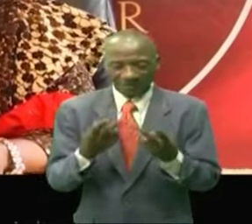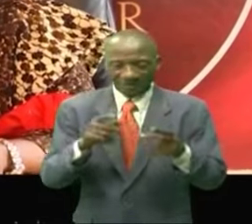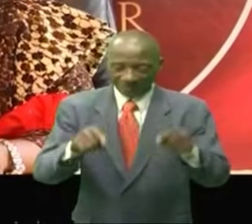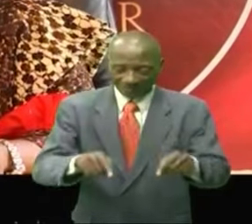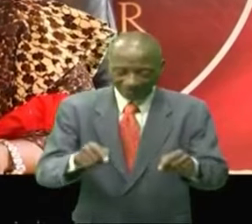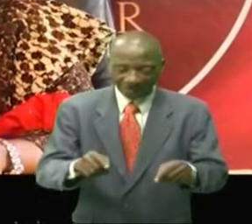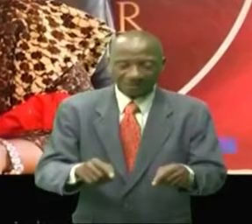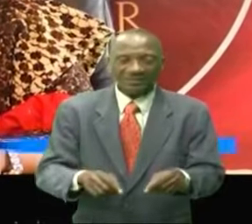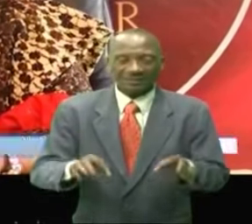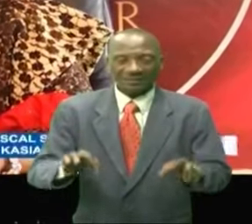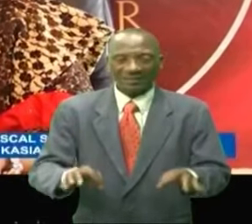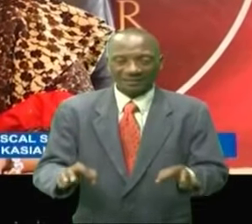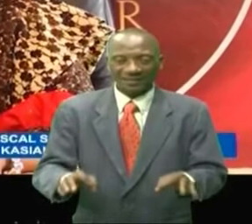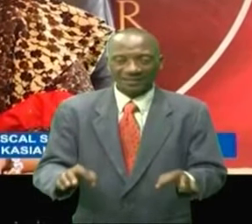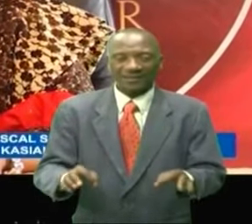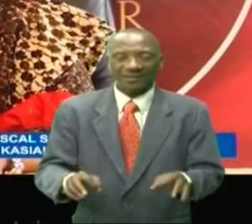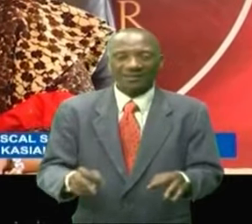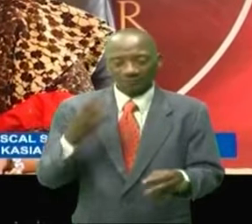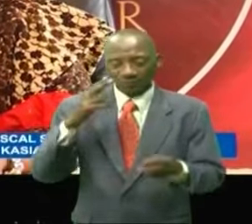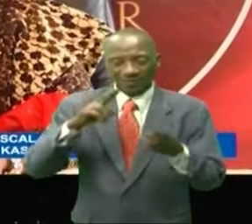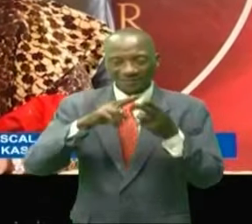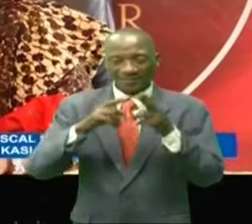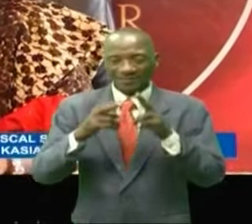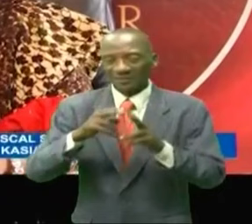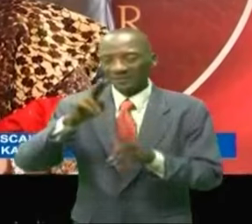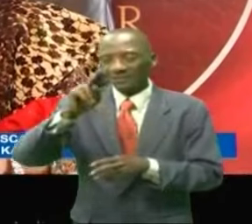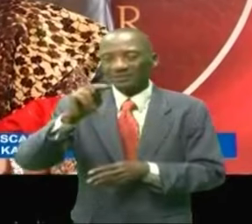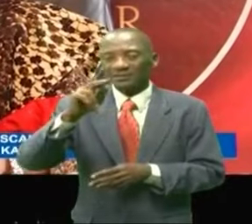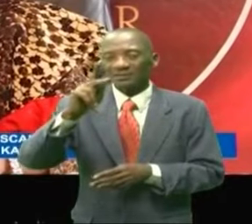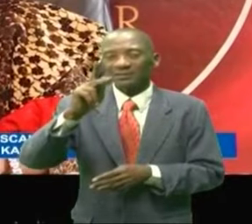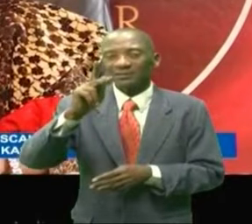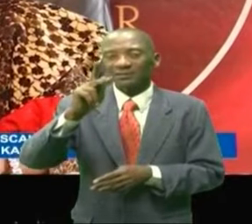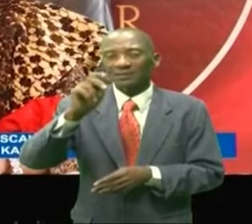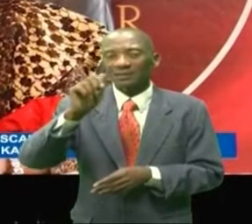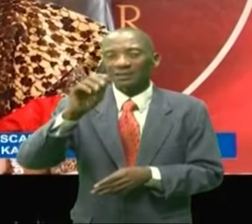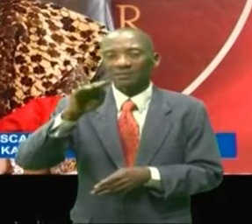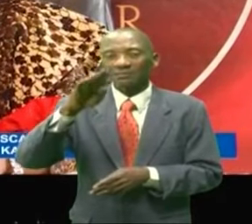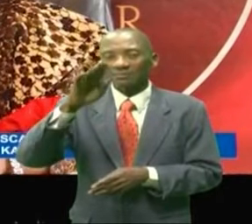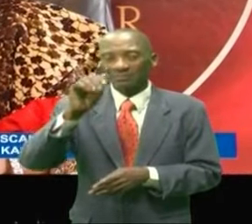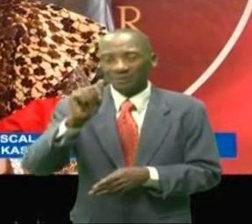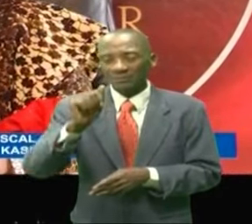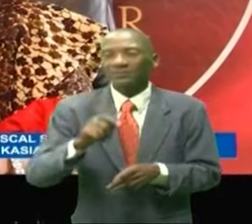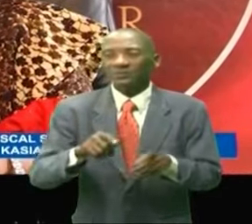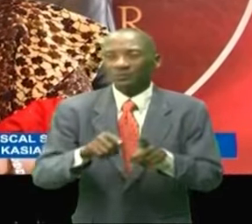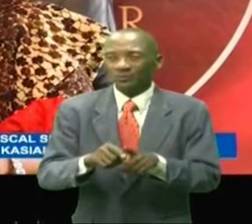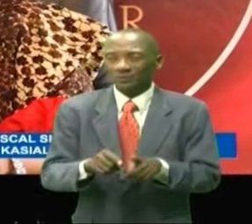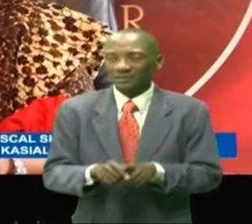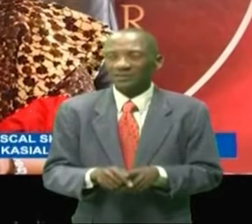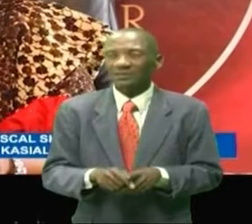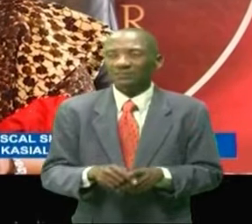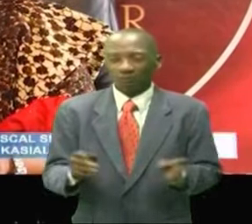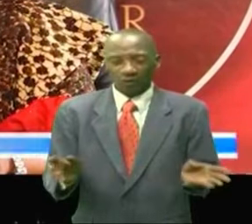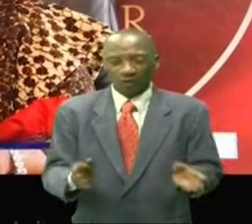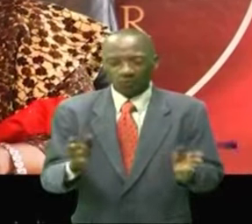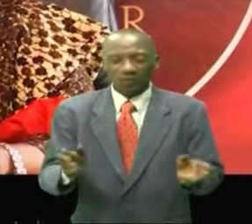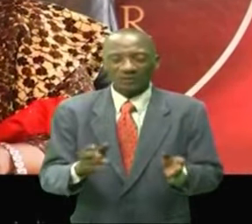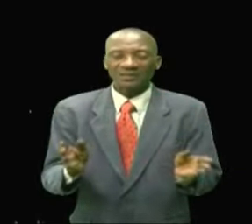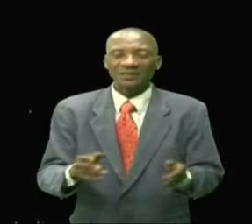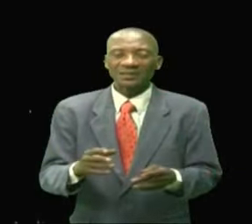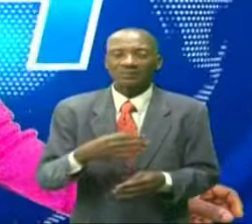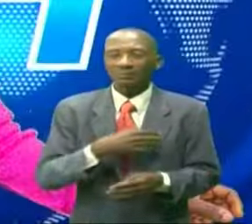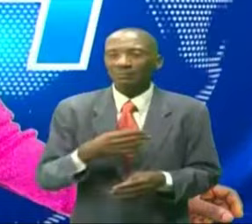avec loyauté, fidélité et constance les combats de leurs époux dans tous les domaines de la